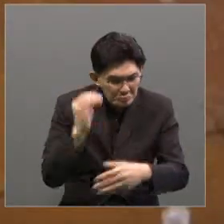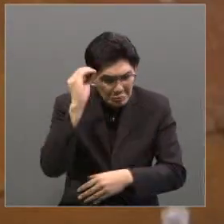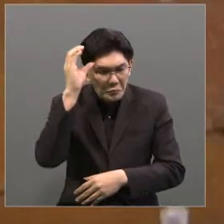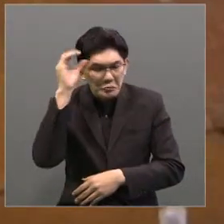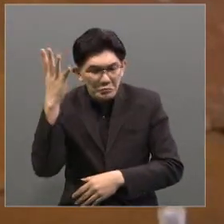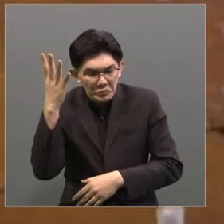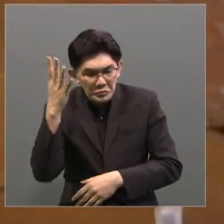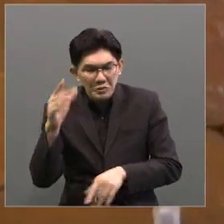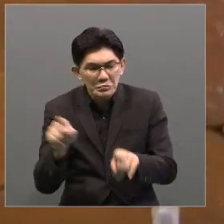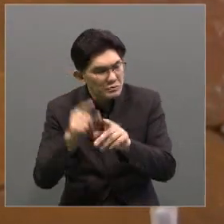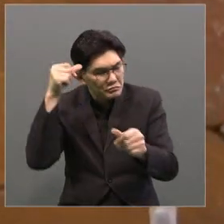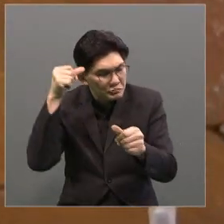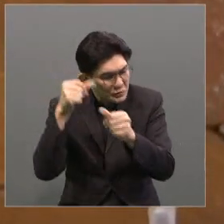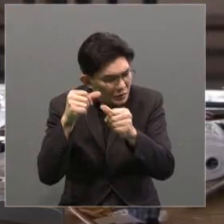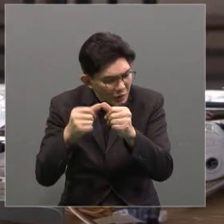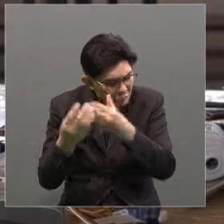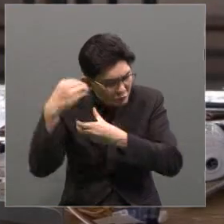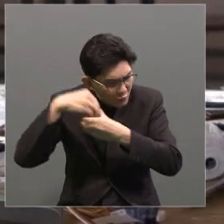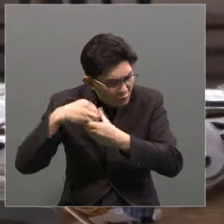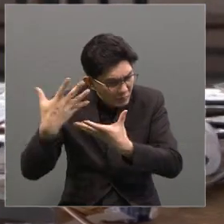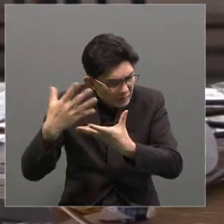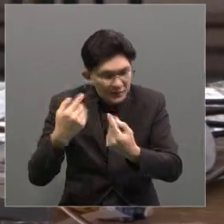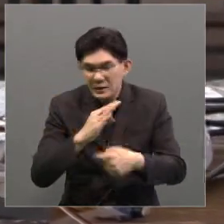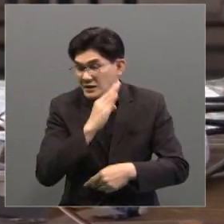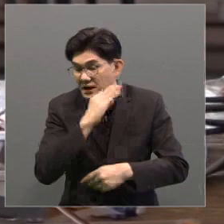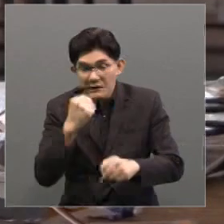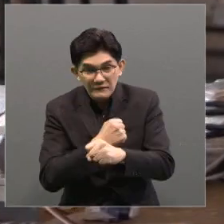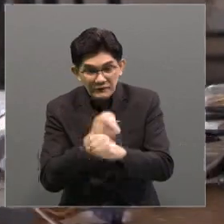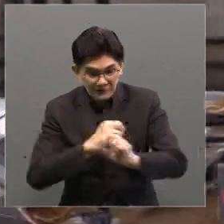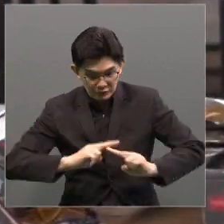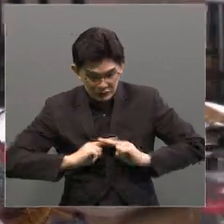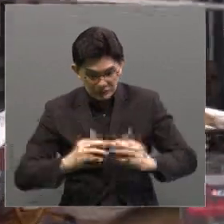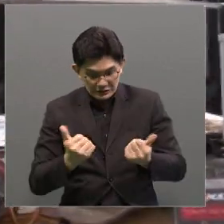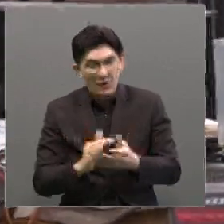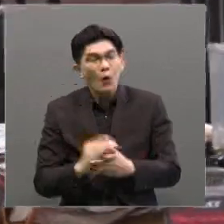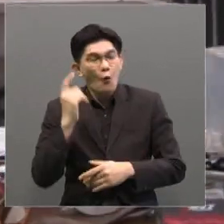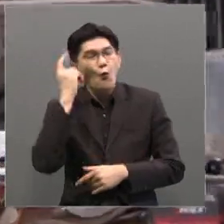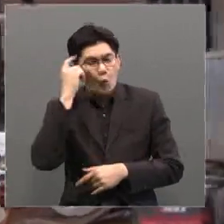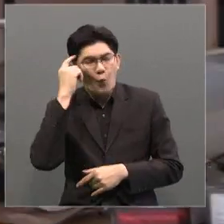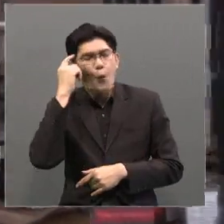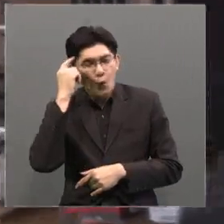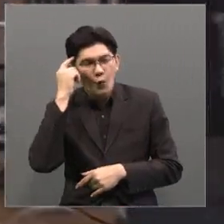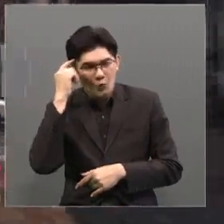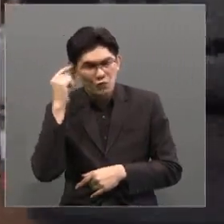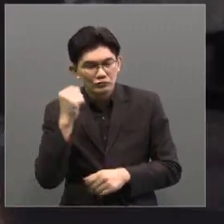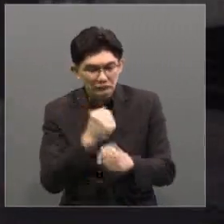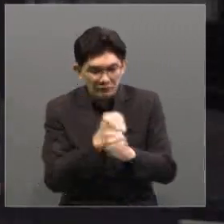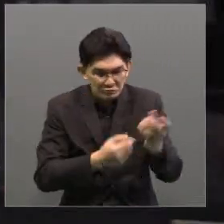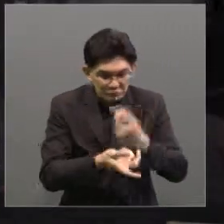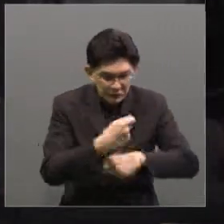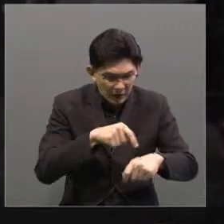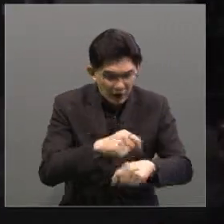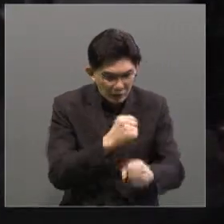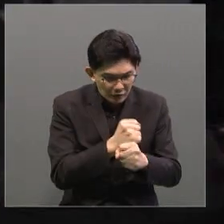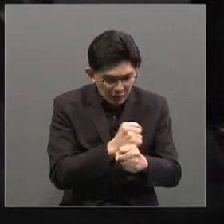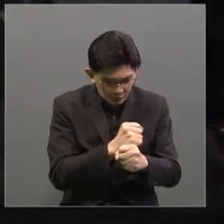ไม่ยั่งยืนเขาเรียกไม่ยั่งยืนแต่ถ้าเขาฝึกปฏิบัติเองเหมือนกำลังทำในตอนนี้นี่เขาจะเกิดความรู้จากการปฏิบัติเขาเรีย